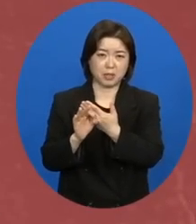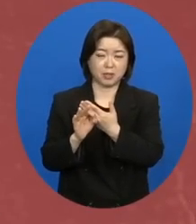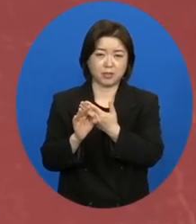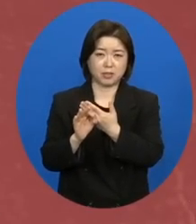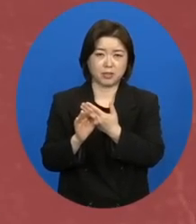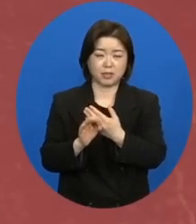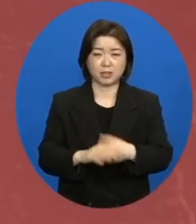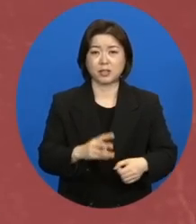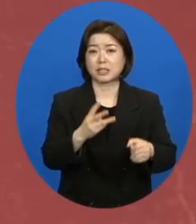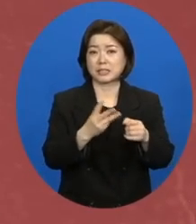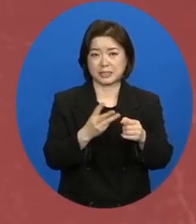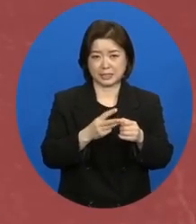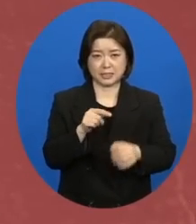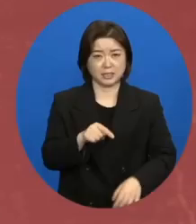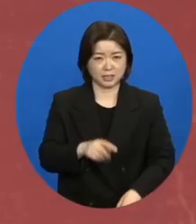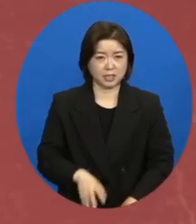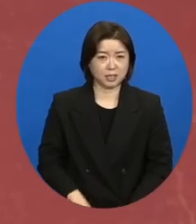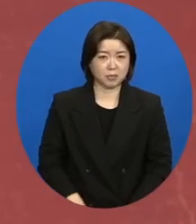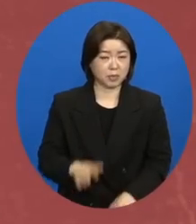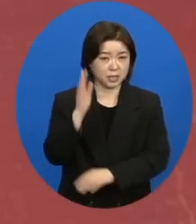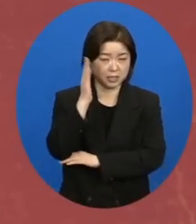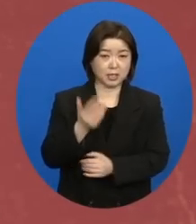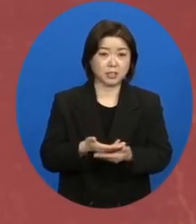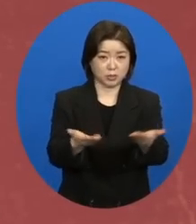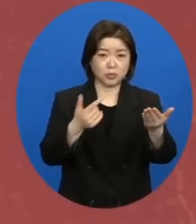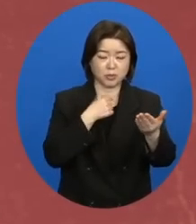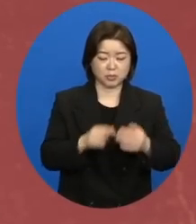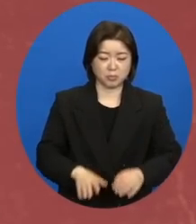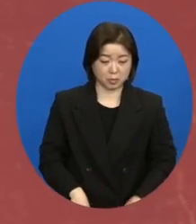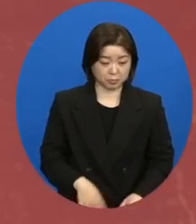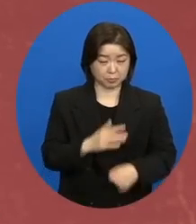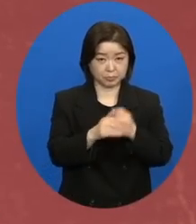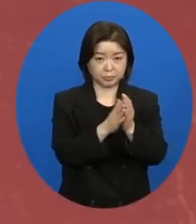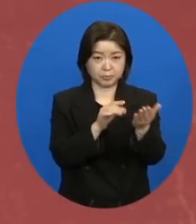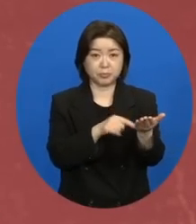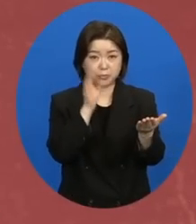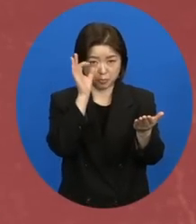세 번째 얘기를 나누고 싶어요. 여기 이렇게 말해요.